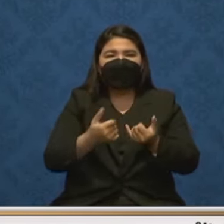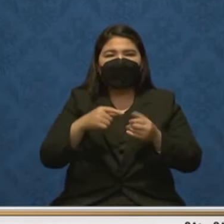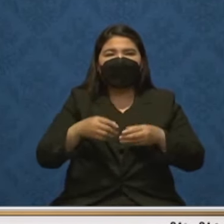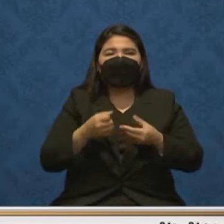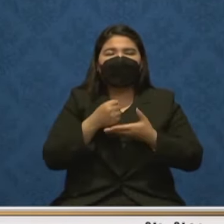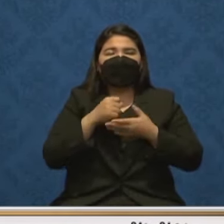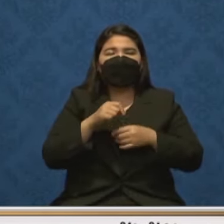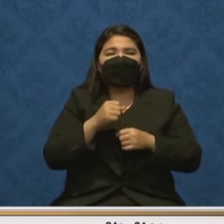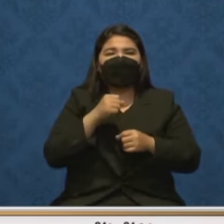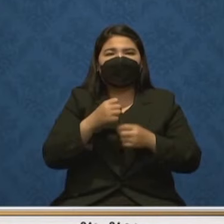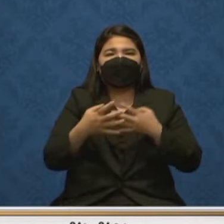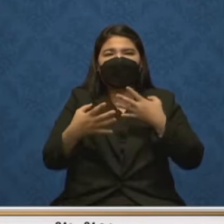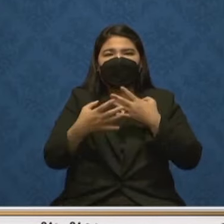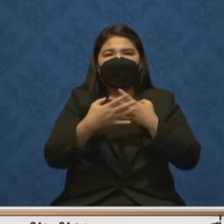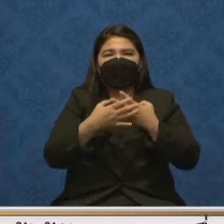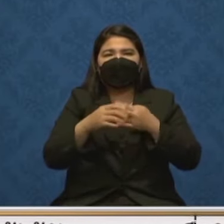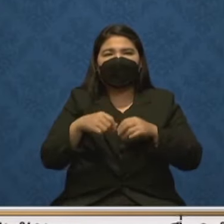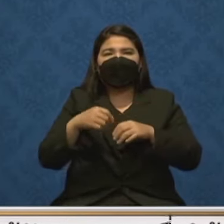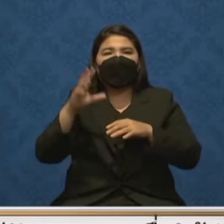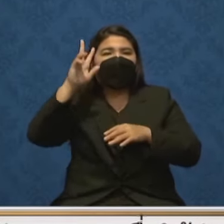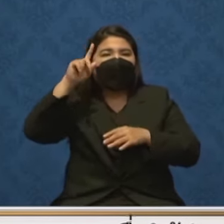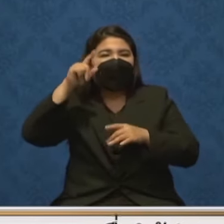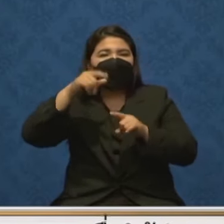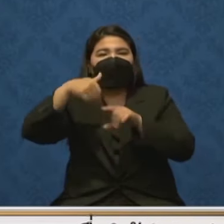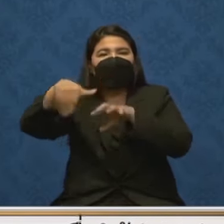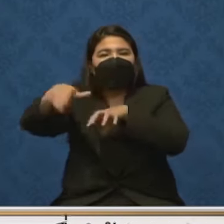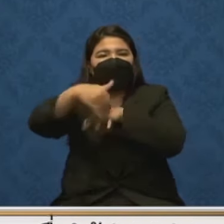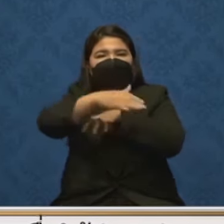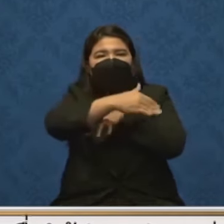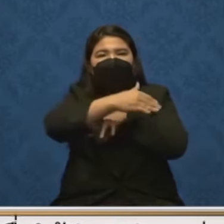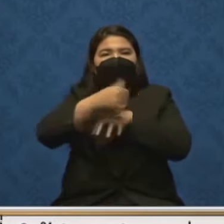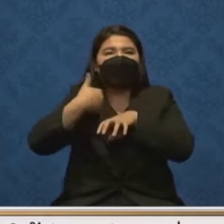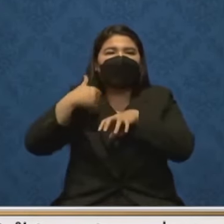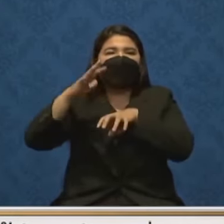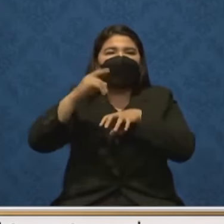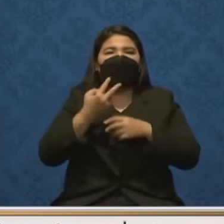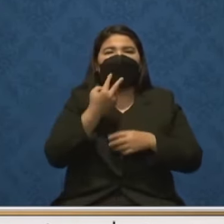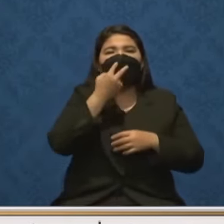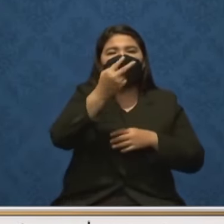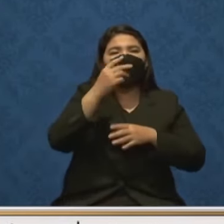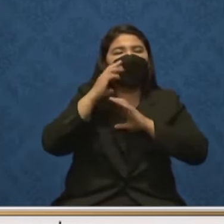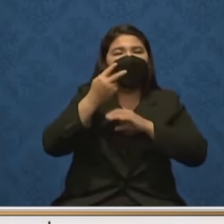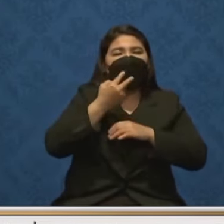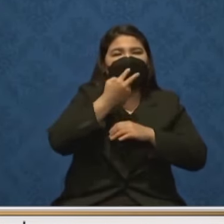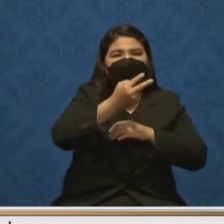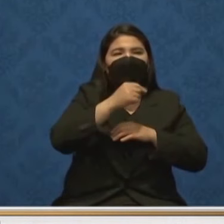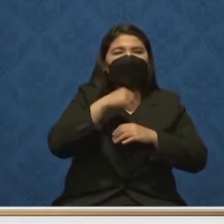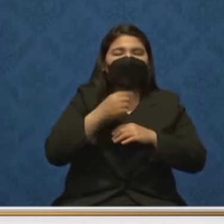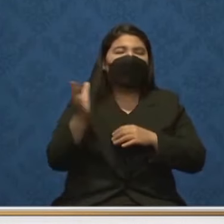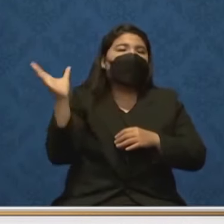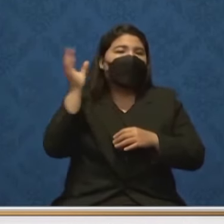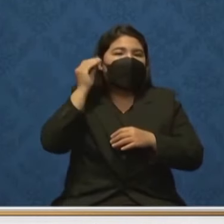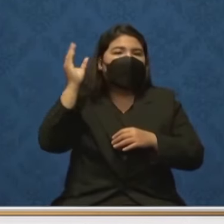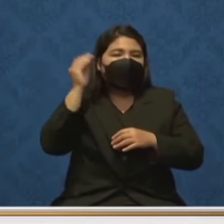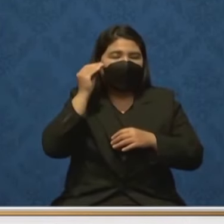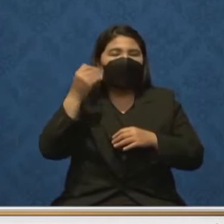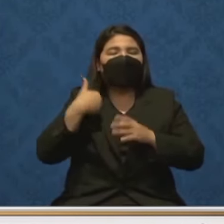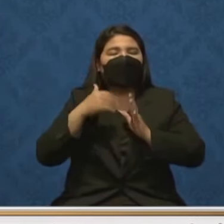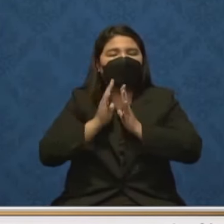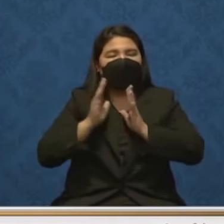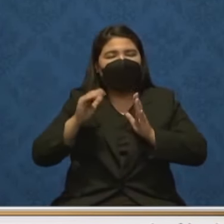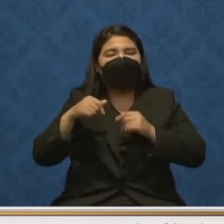การจำกัดไม่ให้รับรู้ข้อมูลข่าวสารข้างนอกให้ดูแต่ละครเท่านั้นที่ฉันได้รับฟังมาเป็นจำนวนมากนะคะก็ขอให้